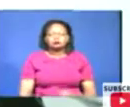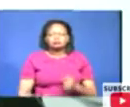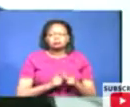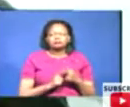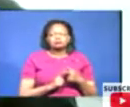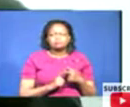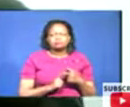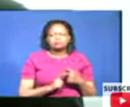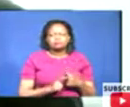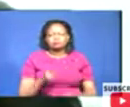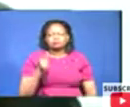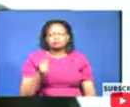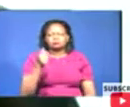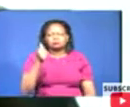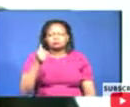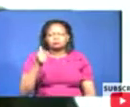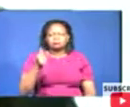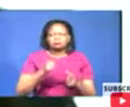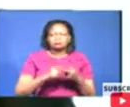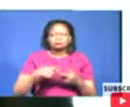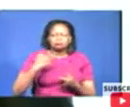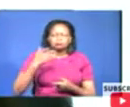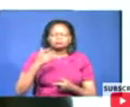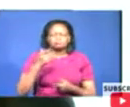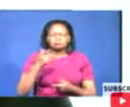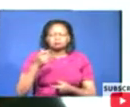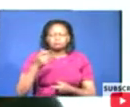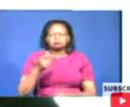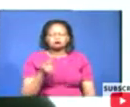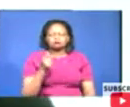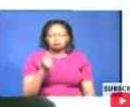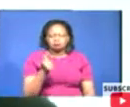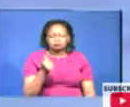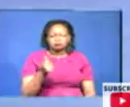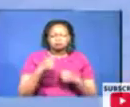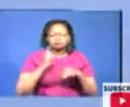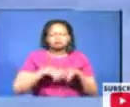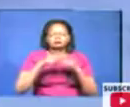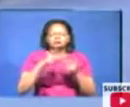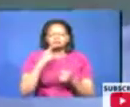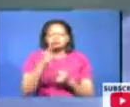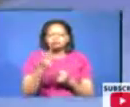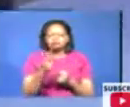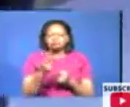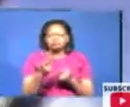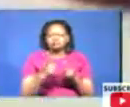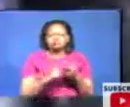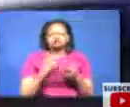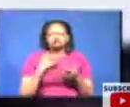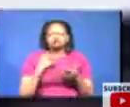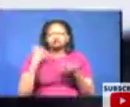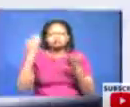mwenge alafu nikaenda nikapatia Moi mwenge akaniambia vile umelete mwenge wa kuhakisha nini mimi nataka ulete